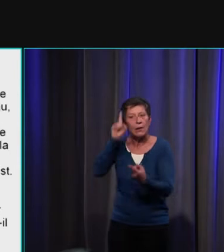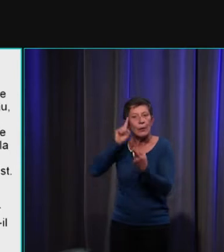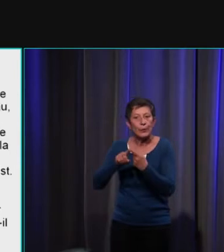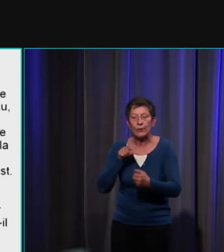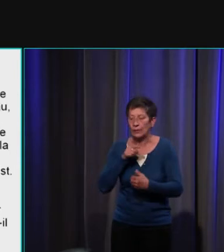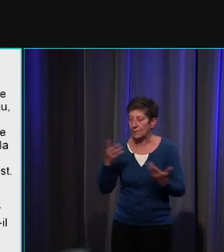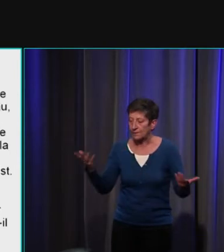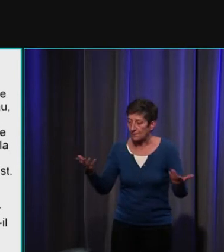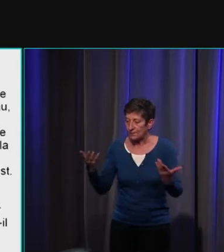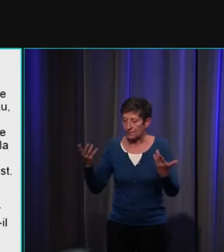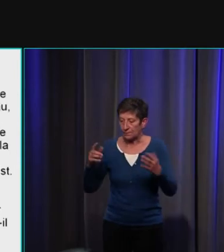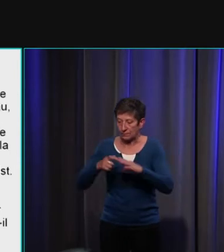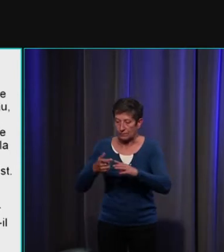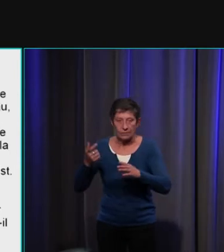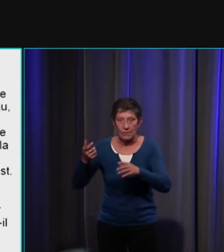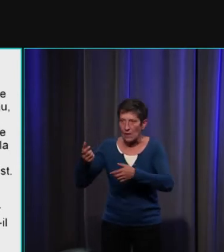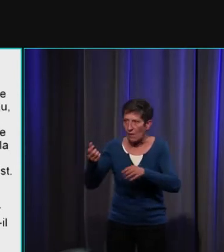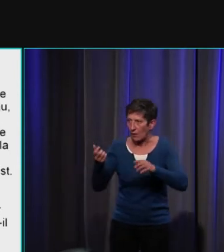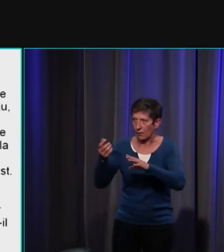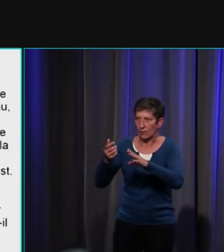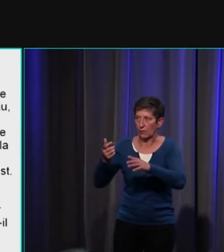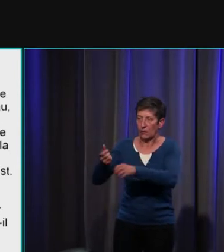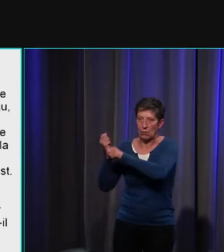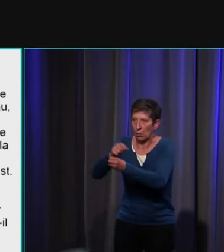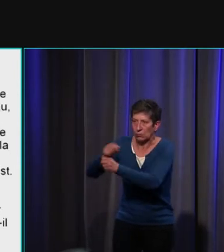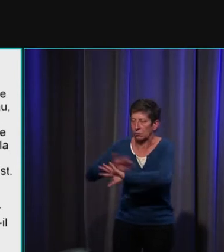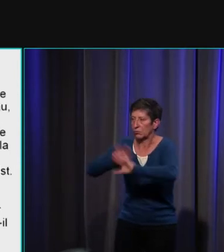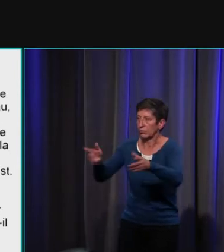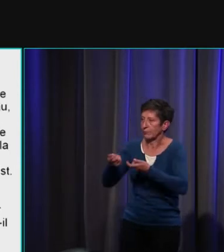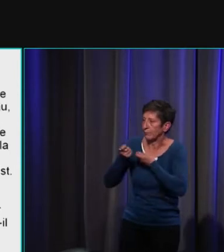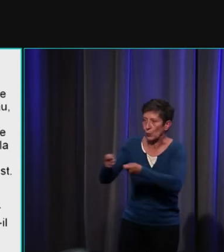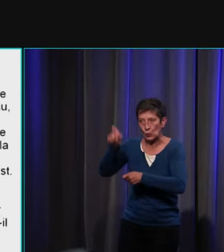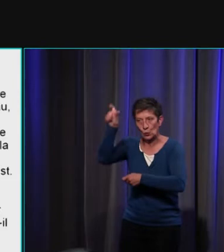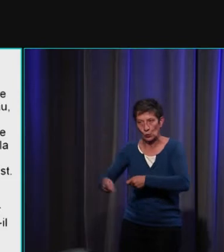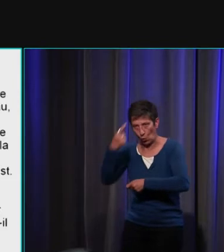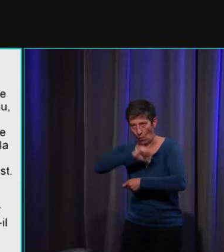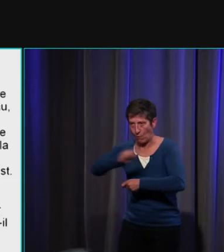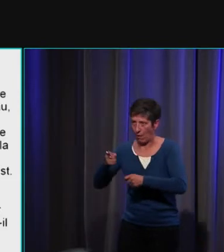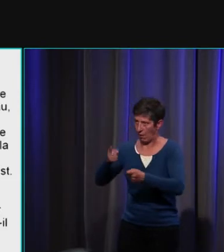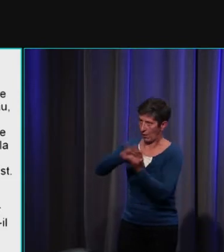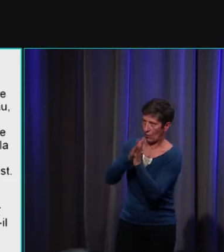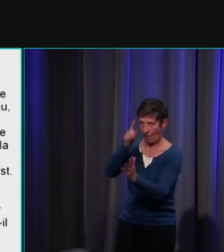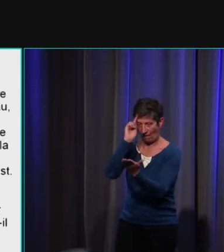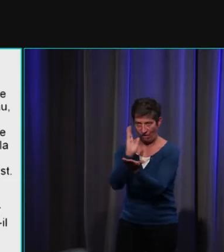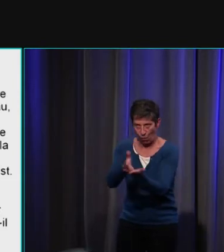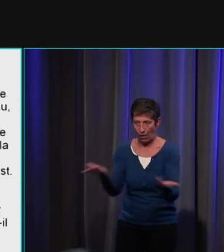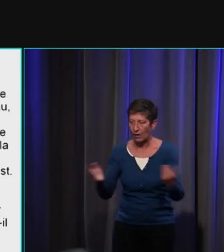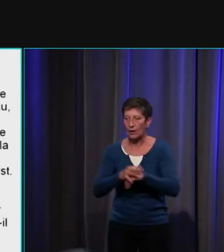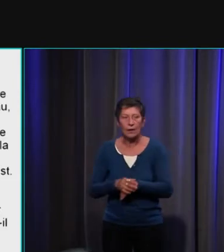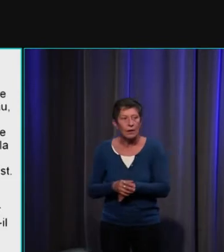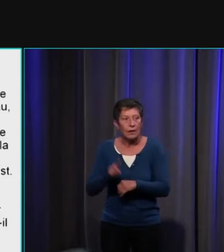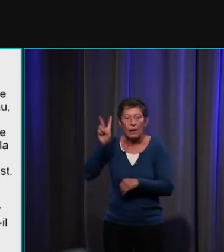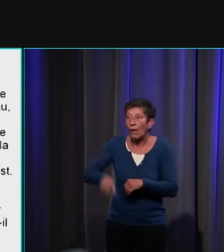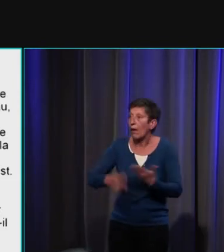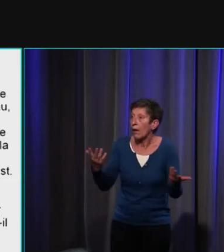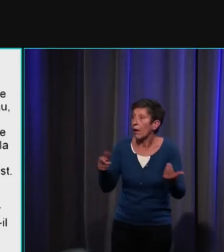lancer de bâton de pousser les incroyants vers la foi et des spoliés licitement aider trucider religieusement celui qui ne porte pas le nom